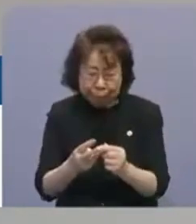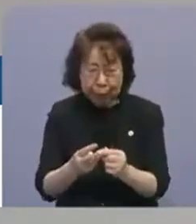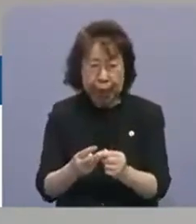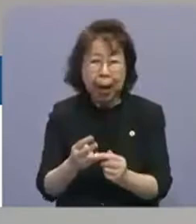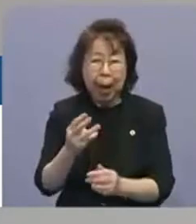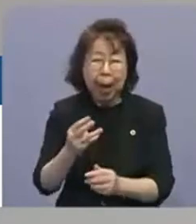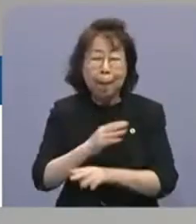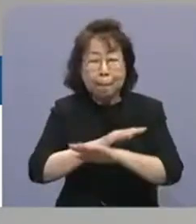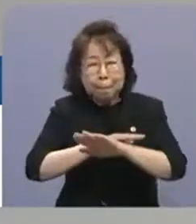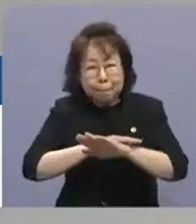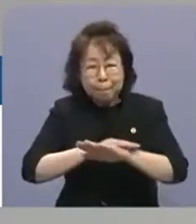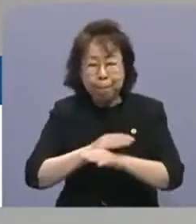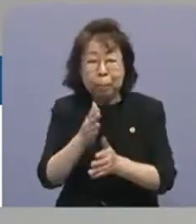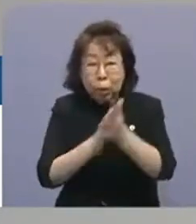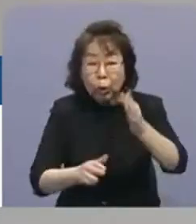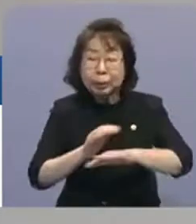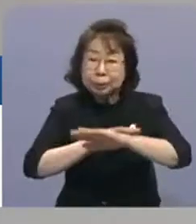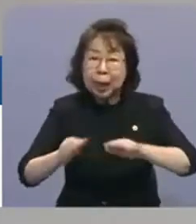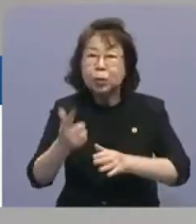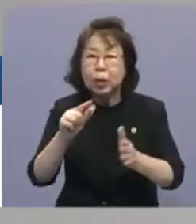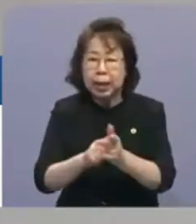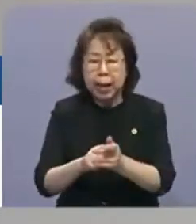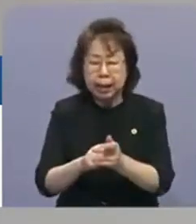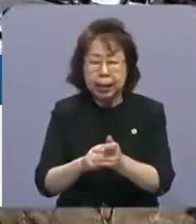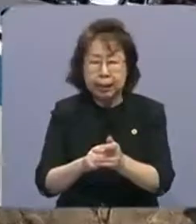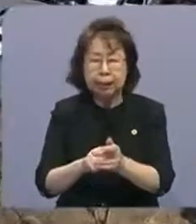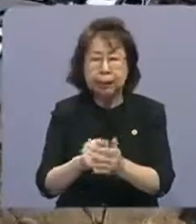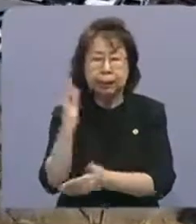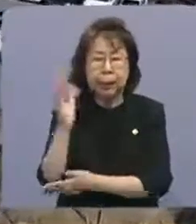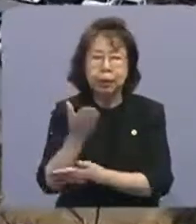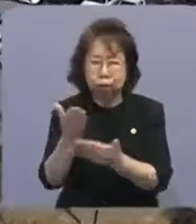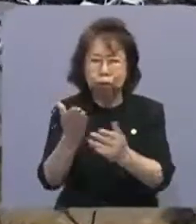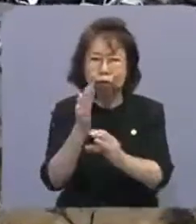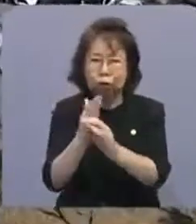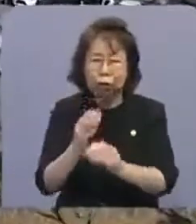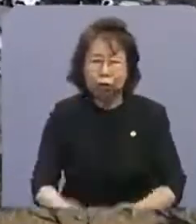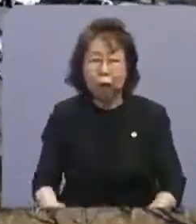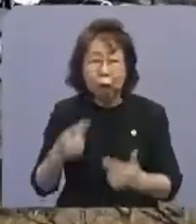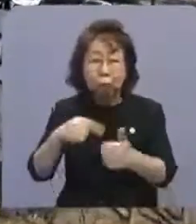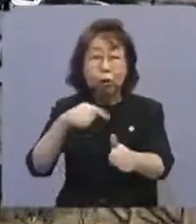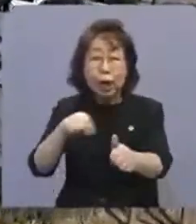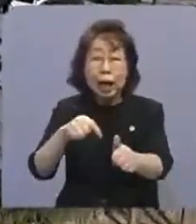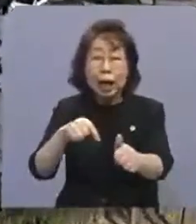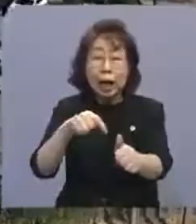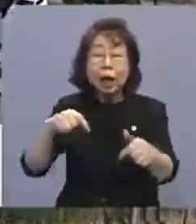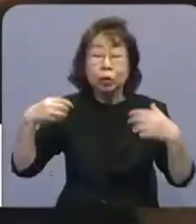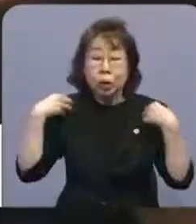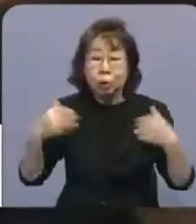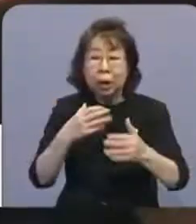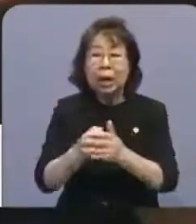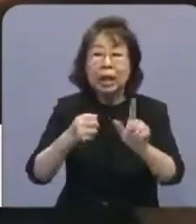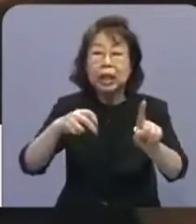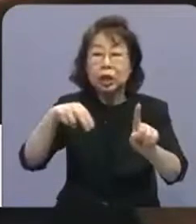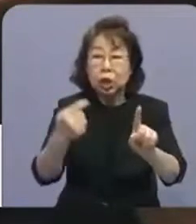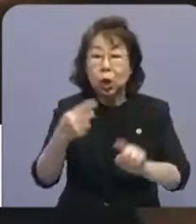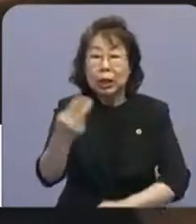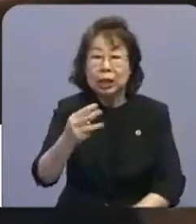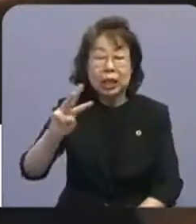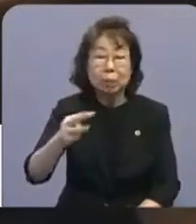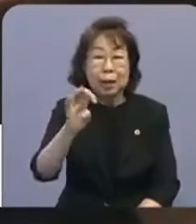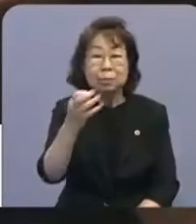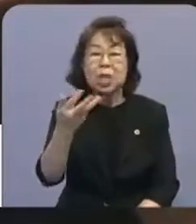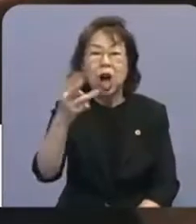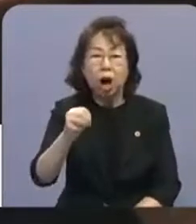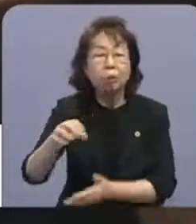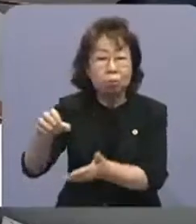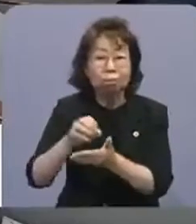도시 부산, 세 가지로 요약해서 말씀드릴 수 있습니다. 부산시 교육청 역시 1조 2,347억 원을